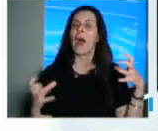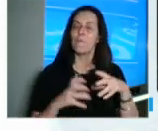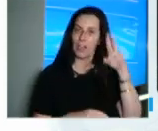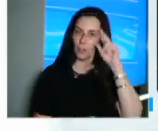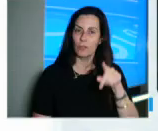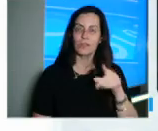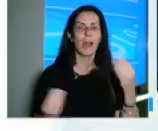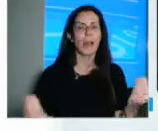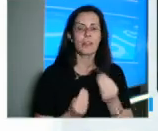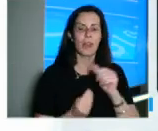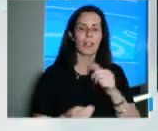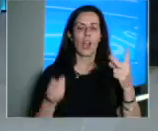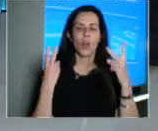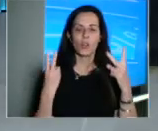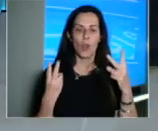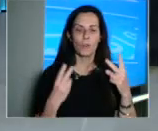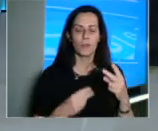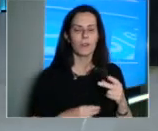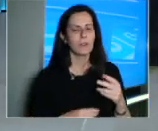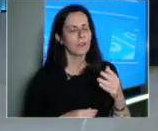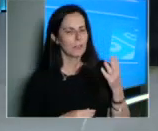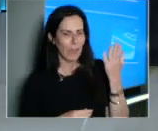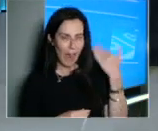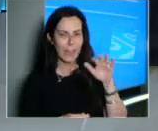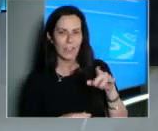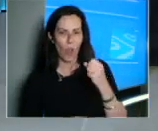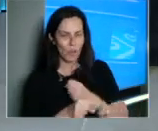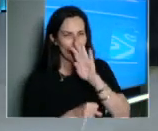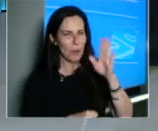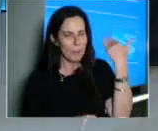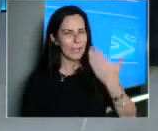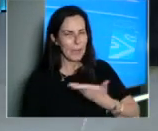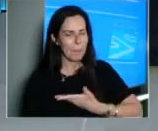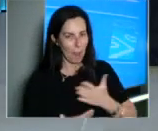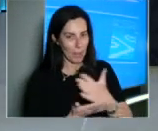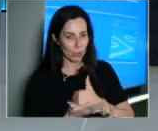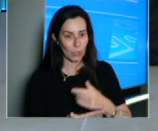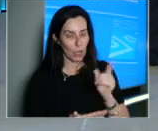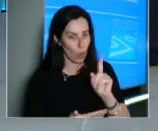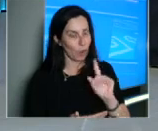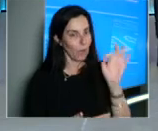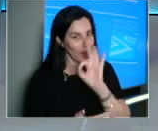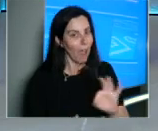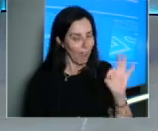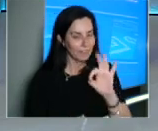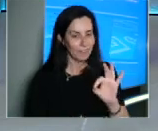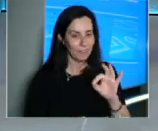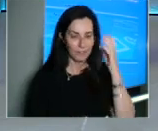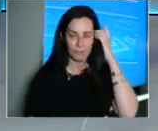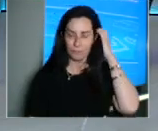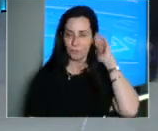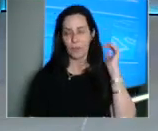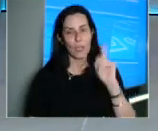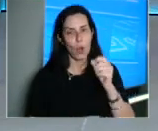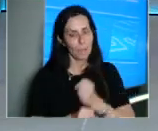הזו זה הדבר החשוב ביותר להגיע... הייתה כעובדת של נתניהו, היא קיבלה משם משכורת, היא לא הייתה עדיין... אתה יודע,